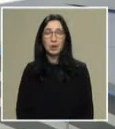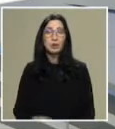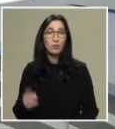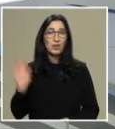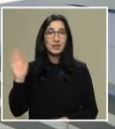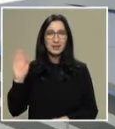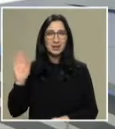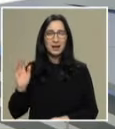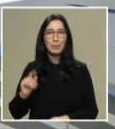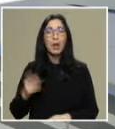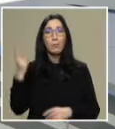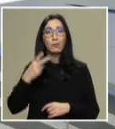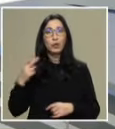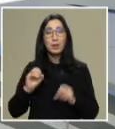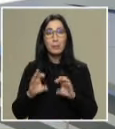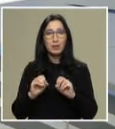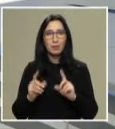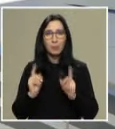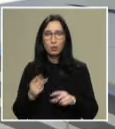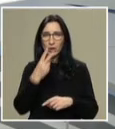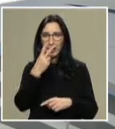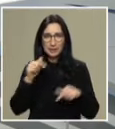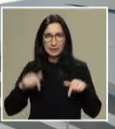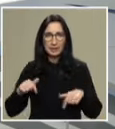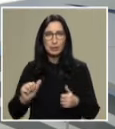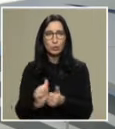С това се разделяме. Повторение на предаването можете